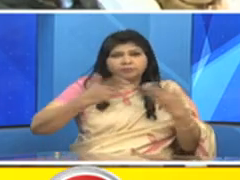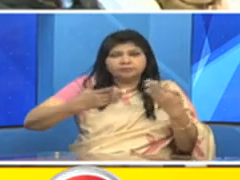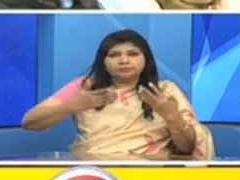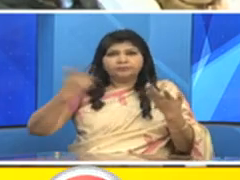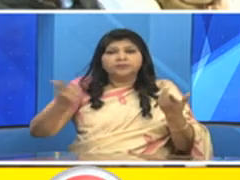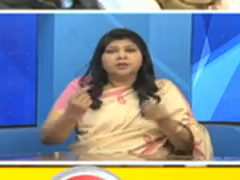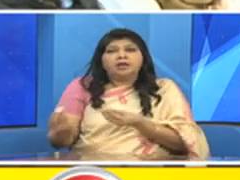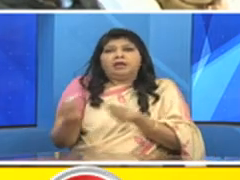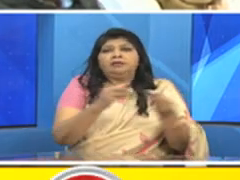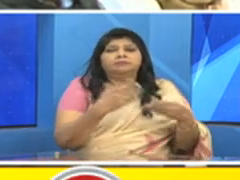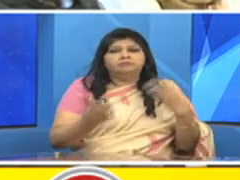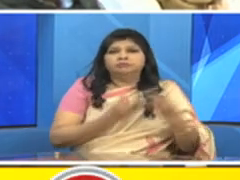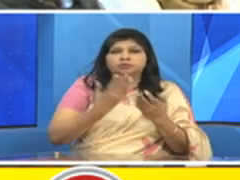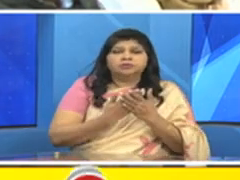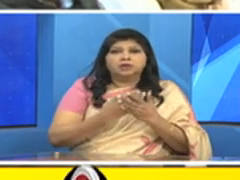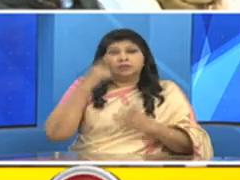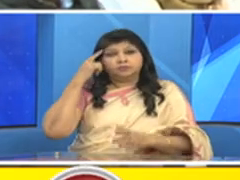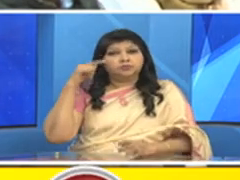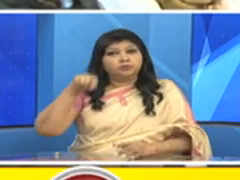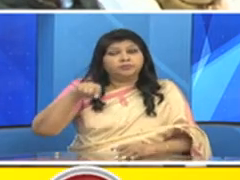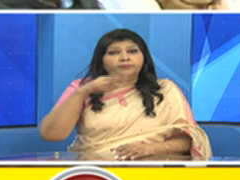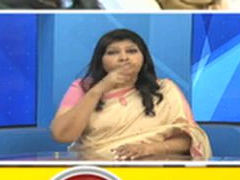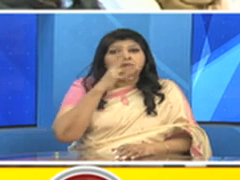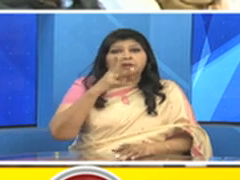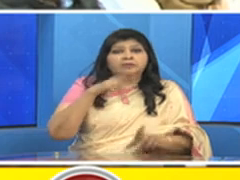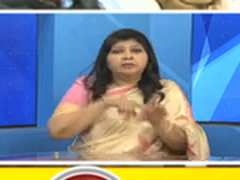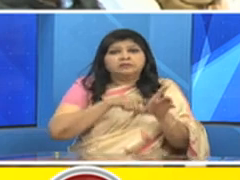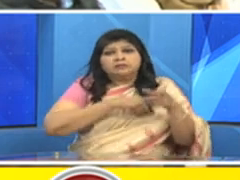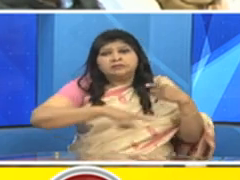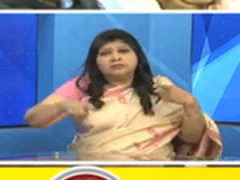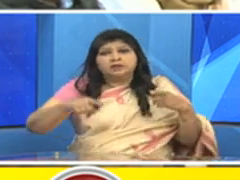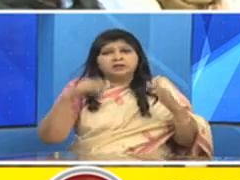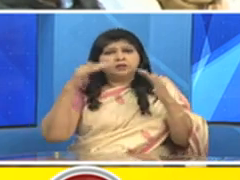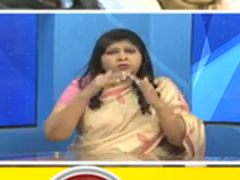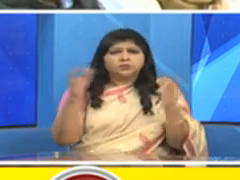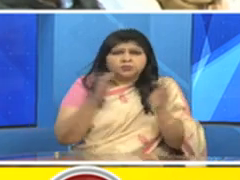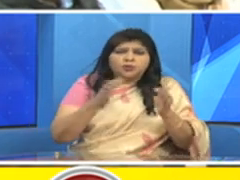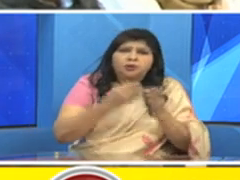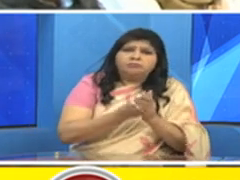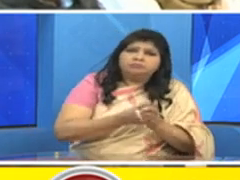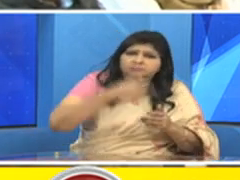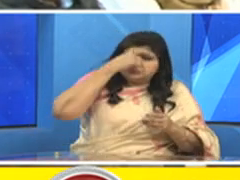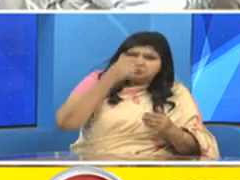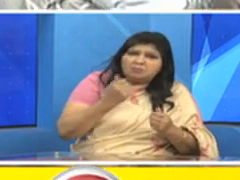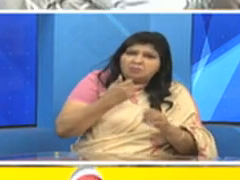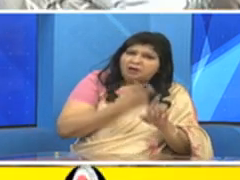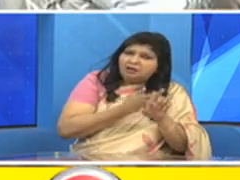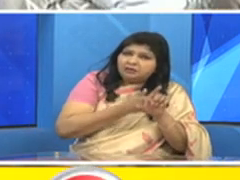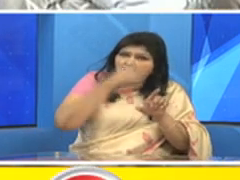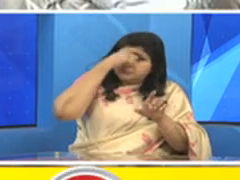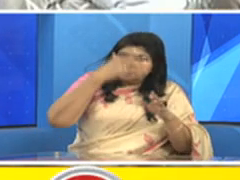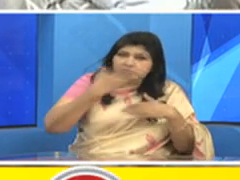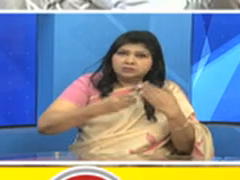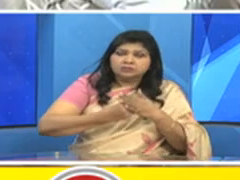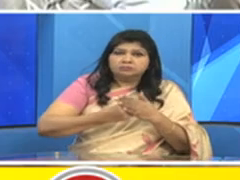उनके लिए सुविधा। जरा सोचिए, 23 साल तक कैंपों में कठिन परिस्थितियों में जीवन यापन करना उनके